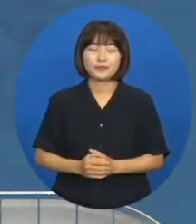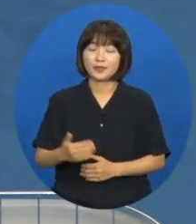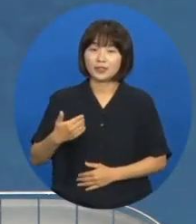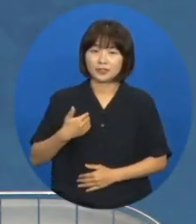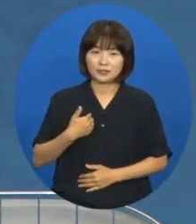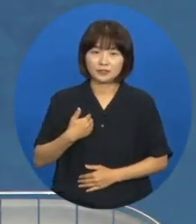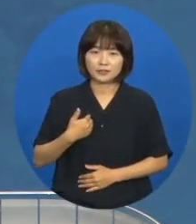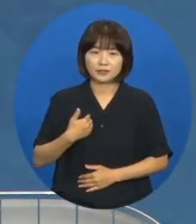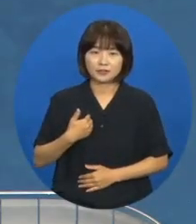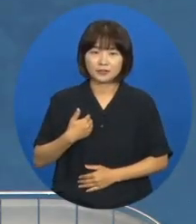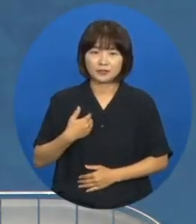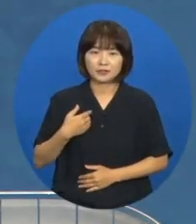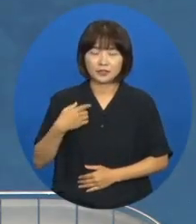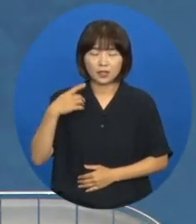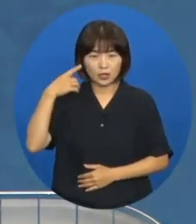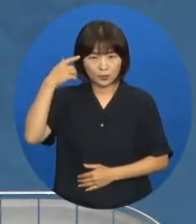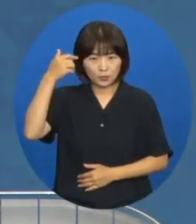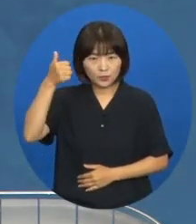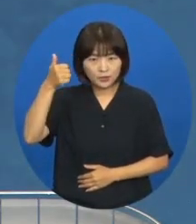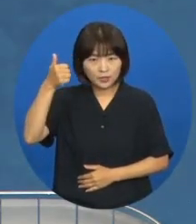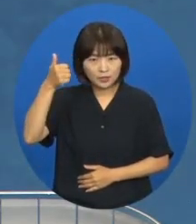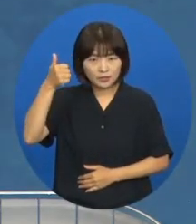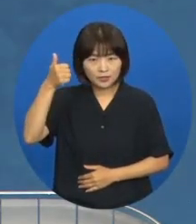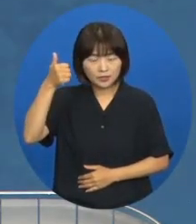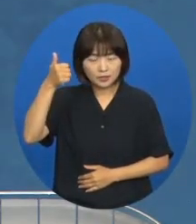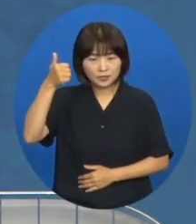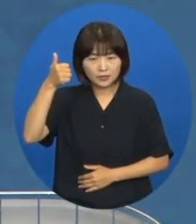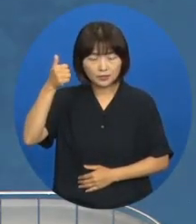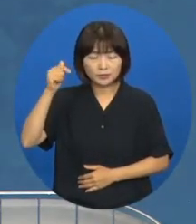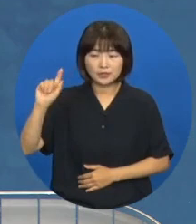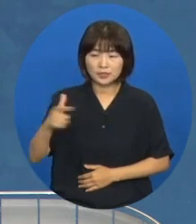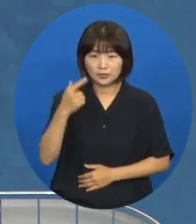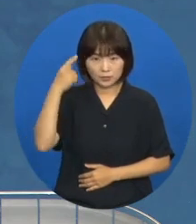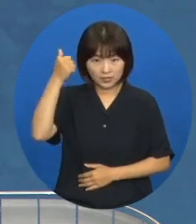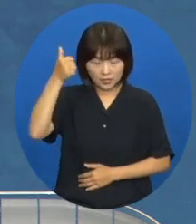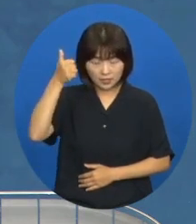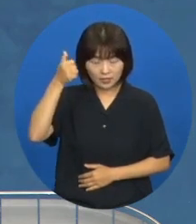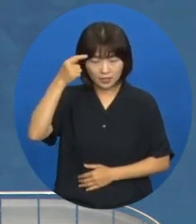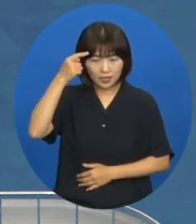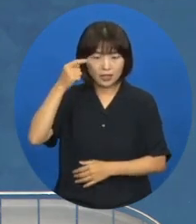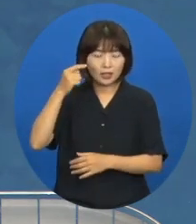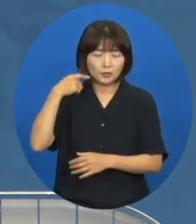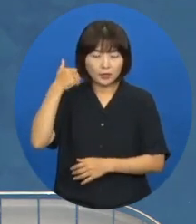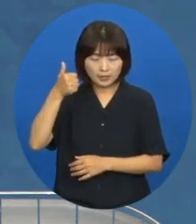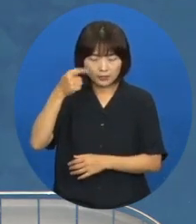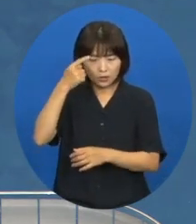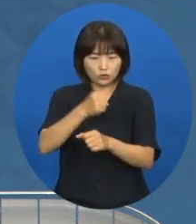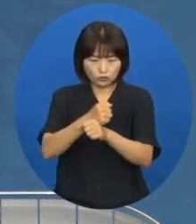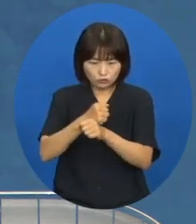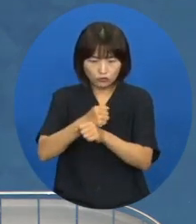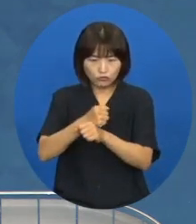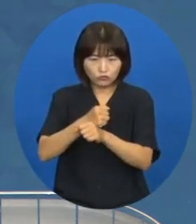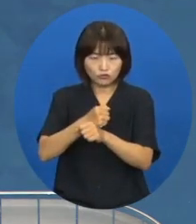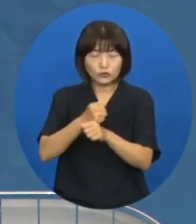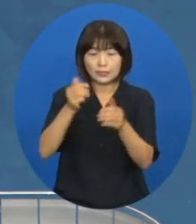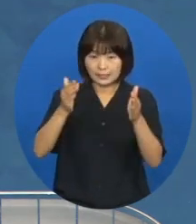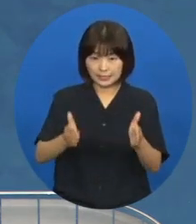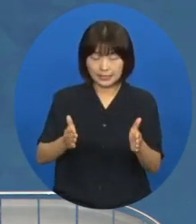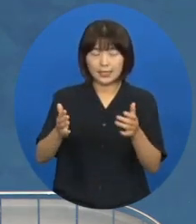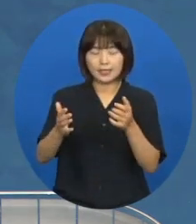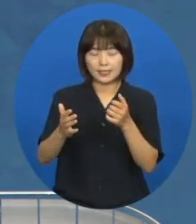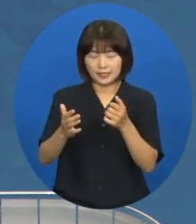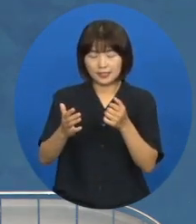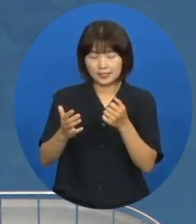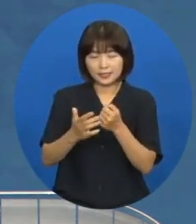저에게는 우리 목사님의 목회 연구원 때문에 선한목자 교회에서 이렇게 주일 예배 설교를 할 수 있게